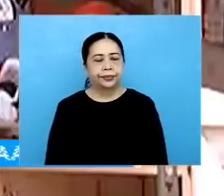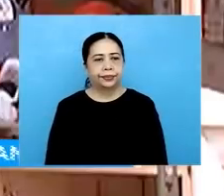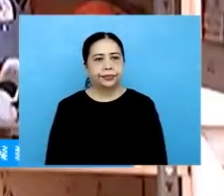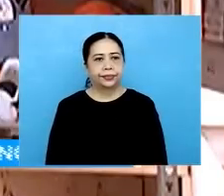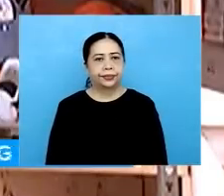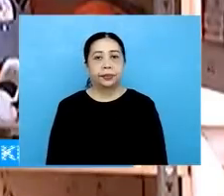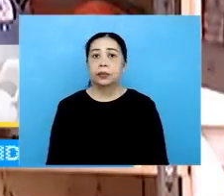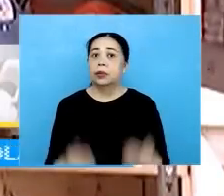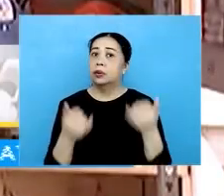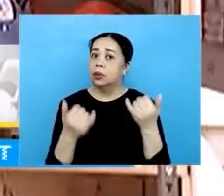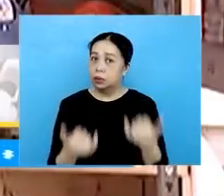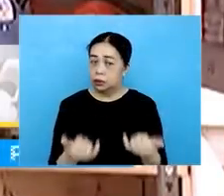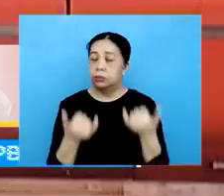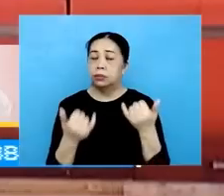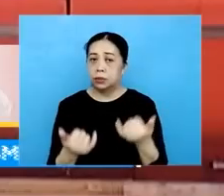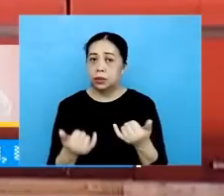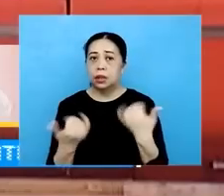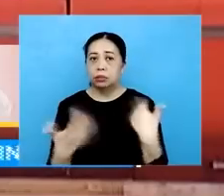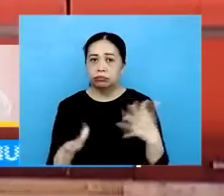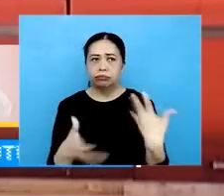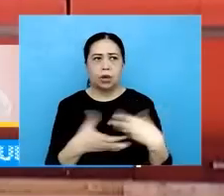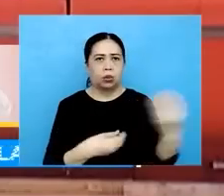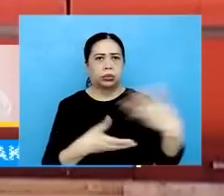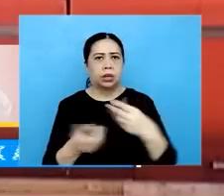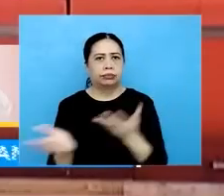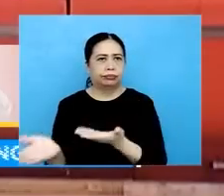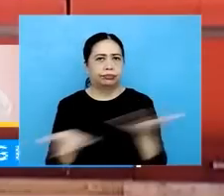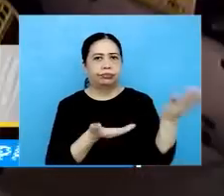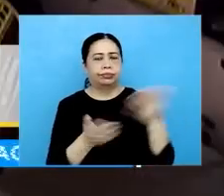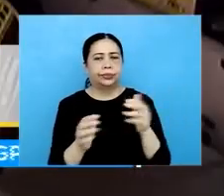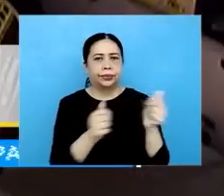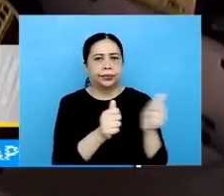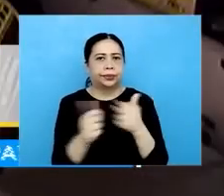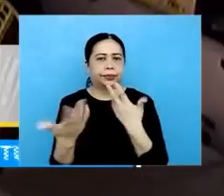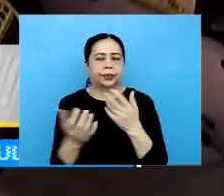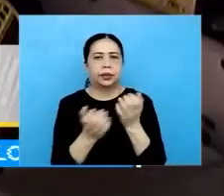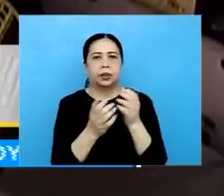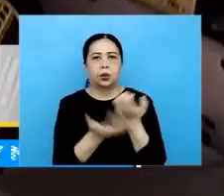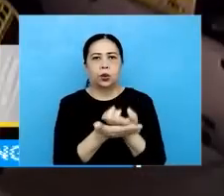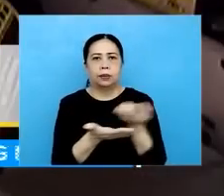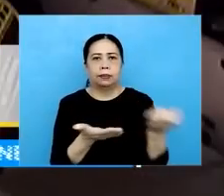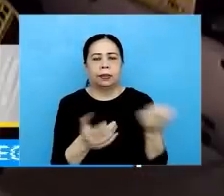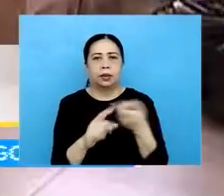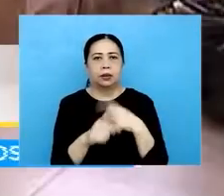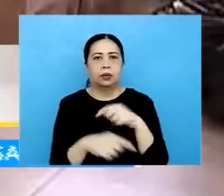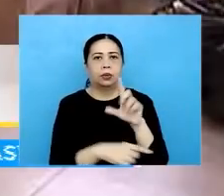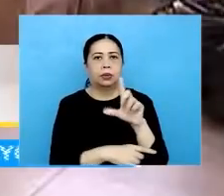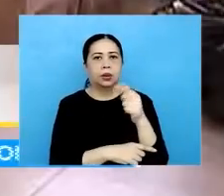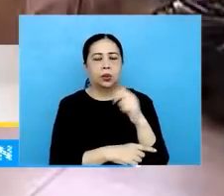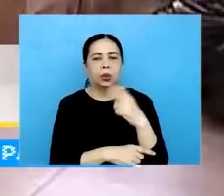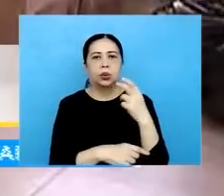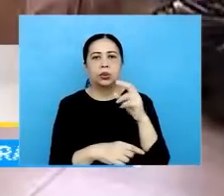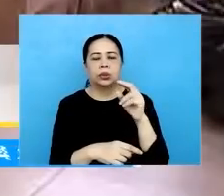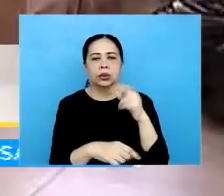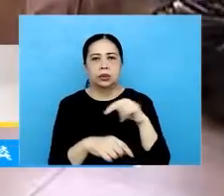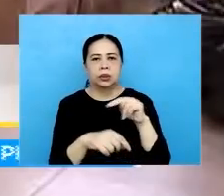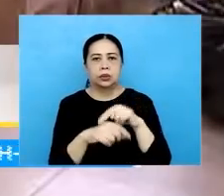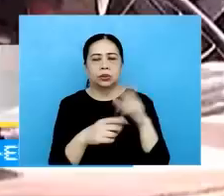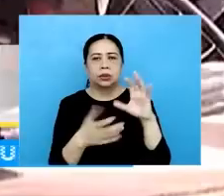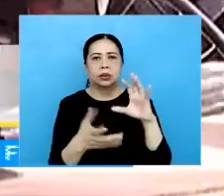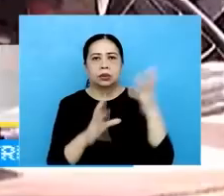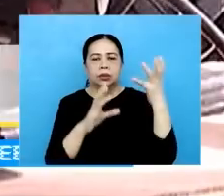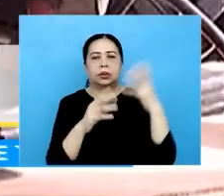Ngayon pa lang, nakalabas na ang mga search and rescue equipment dito sa Baguio City mula sa Local Disaster Risk Reduction and Management